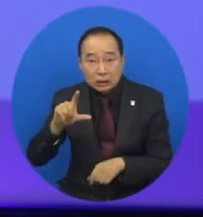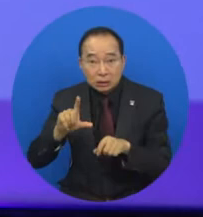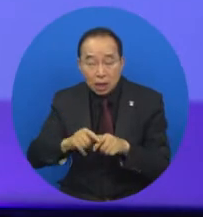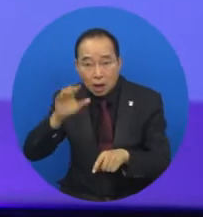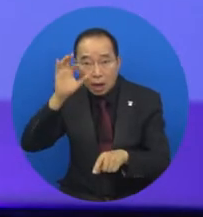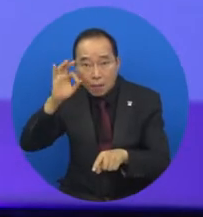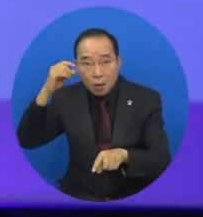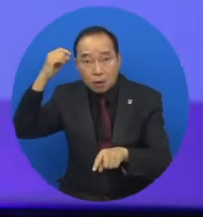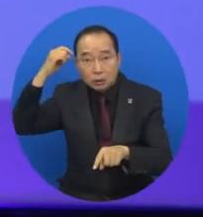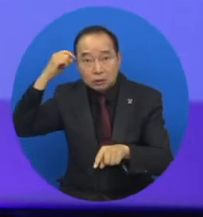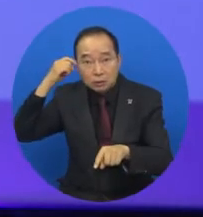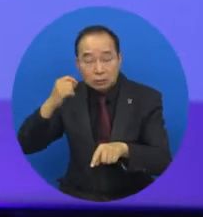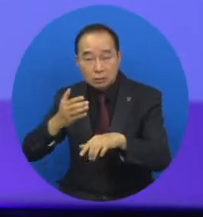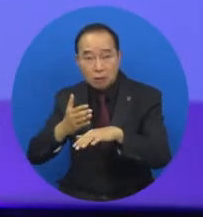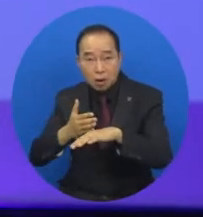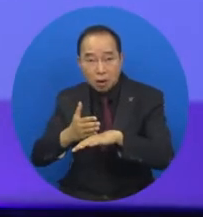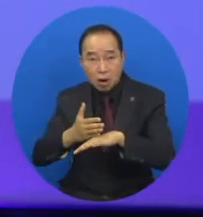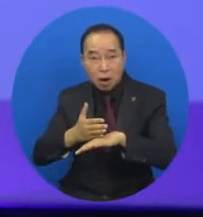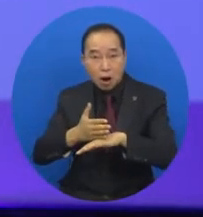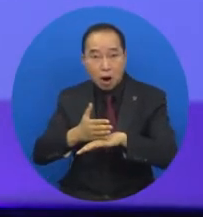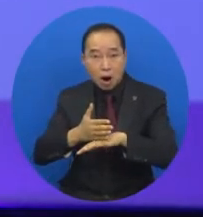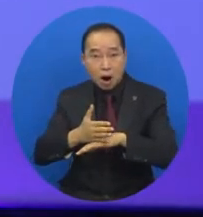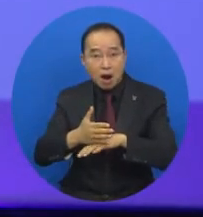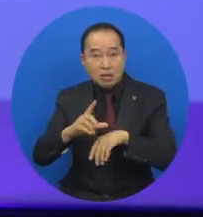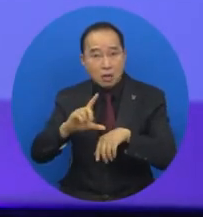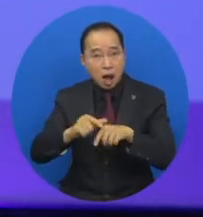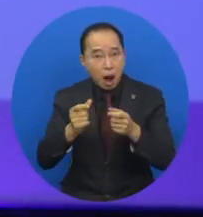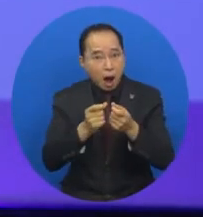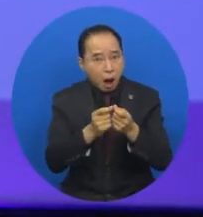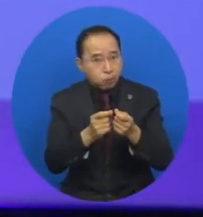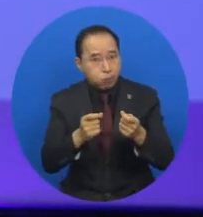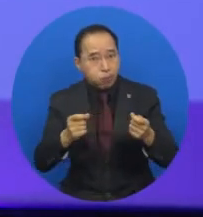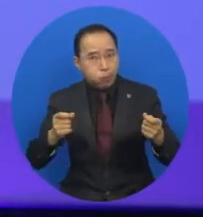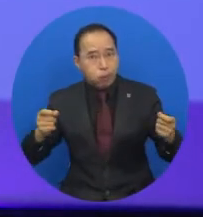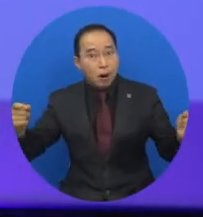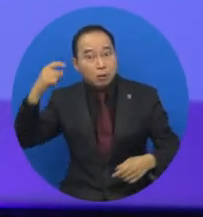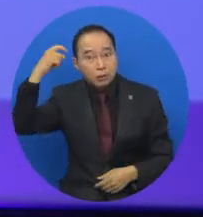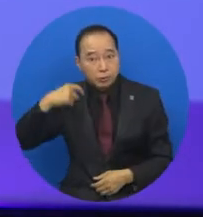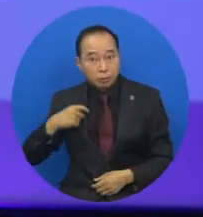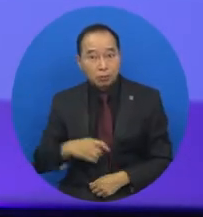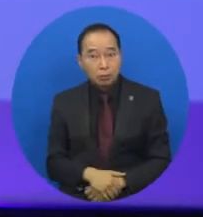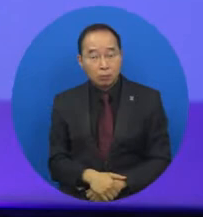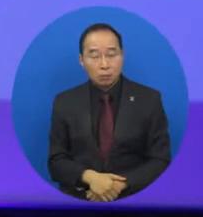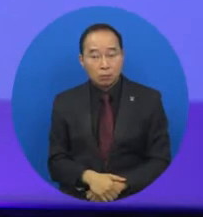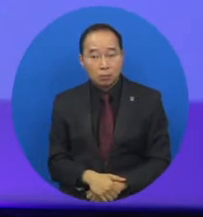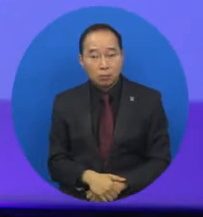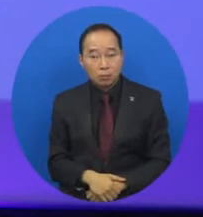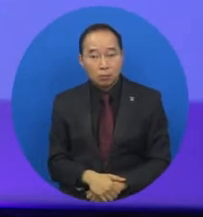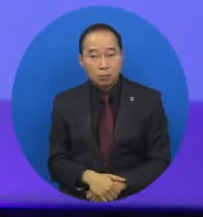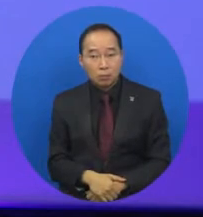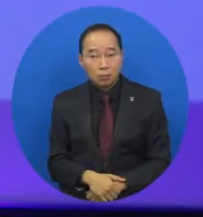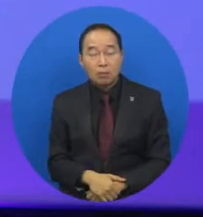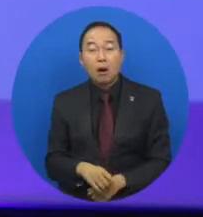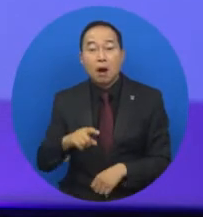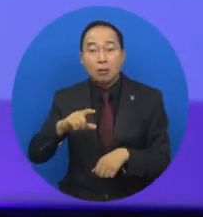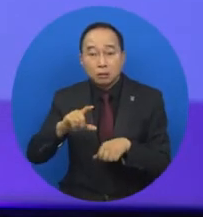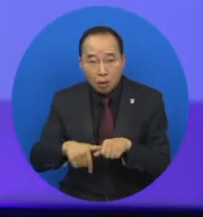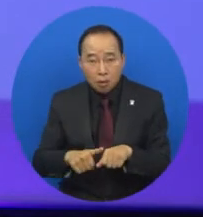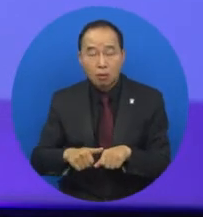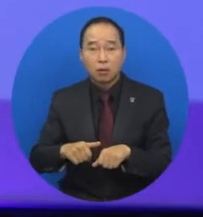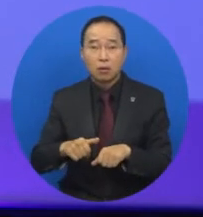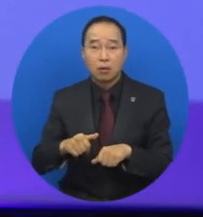저의 느낌은 마치 억겁의 세월을 지난 것처럼 길게 느껴졌었고